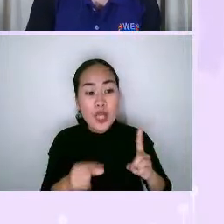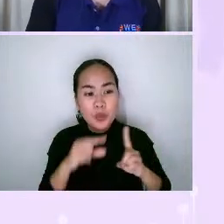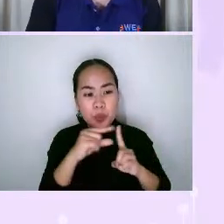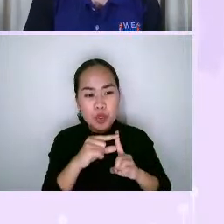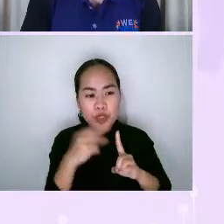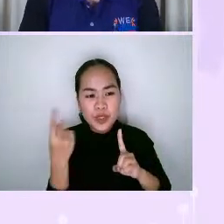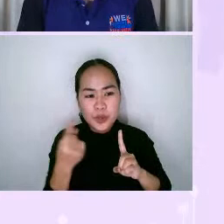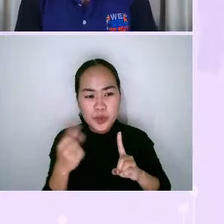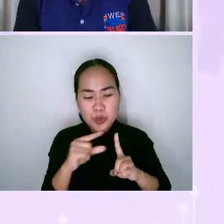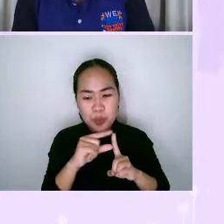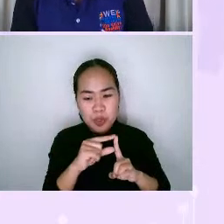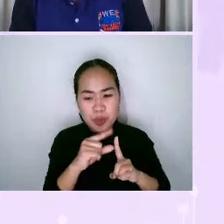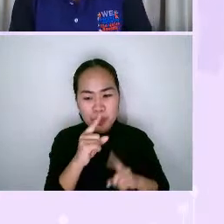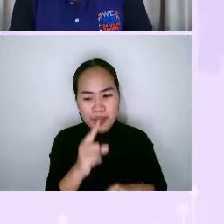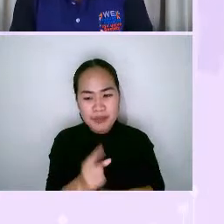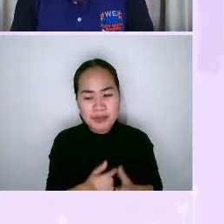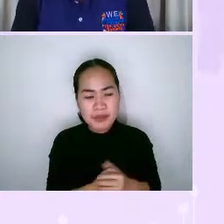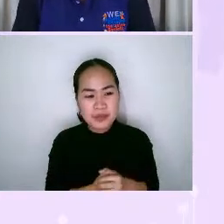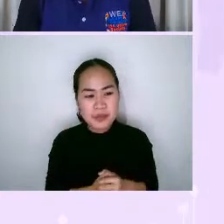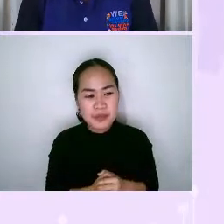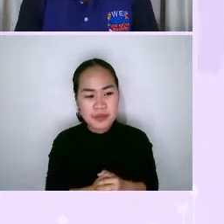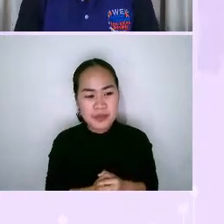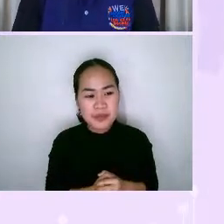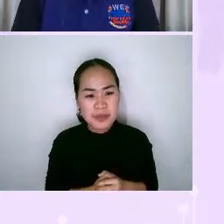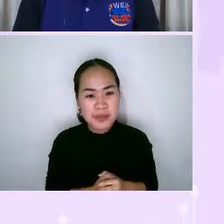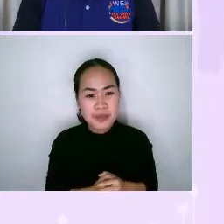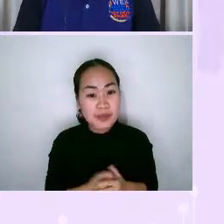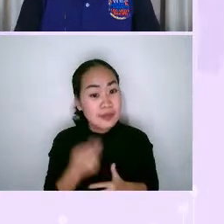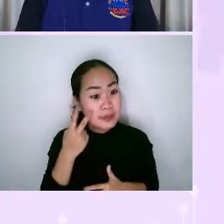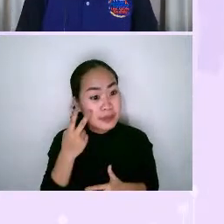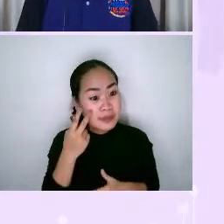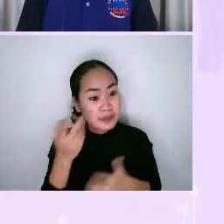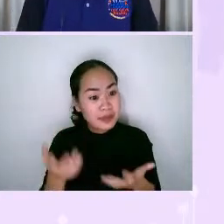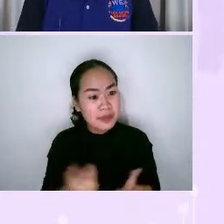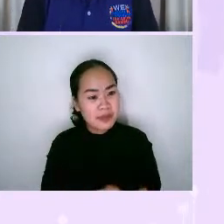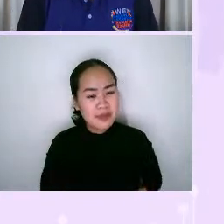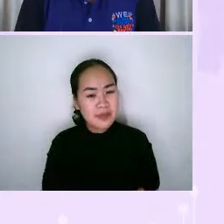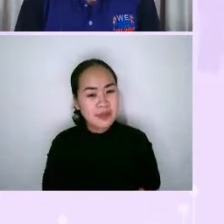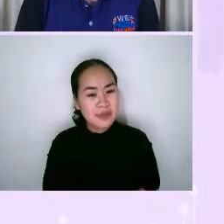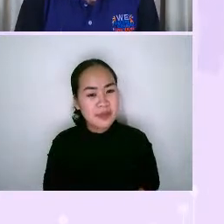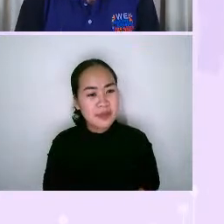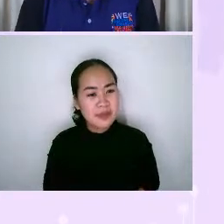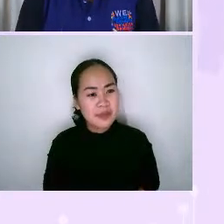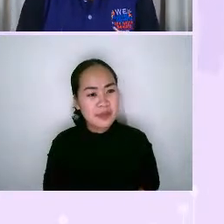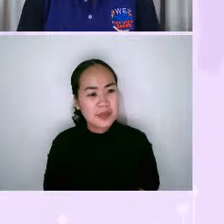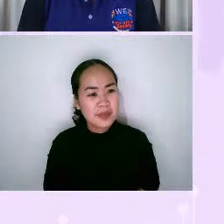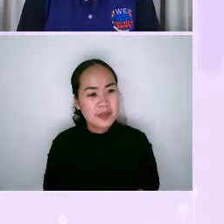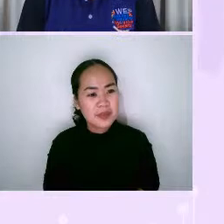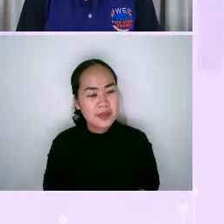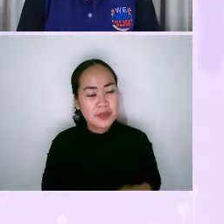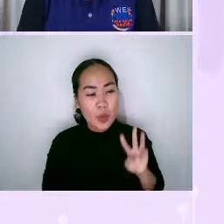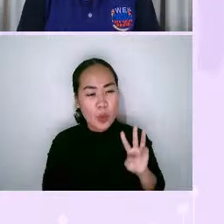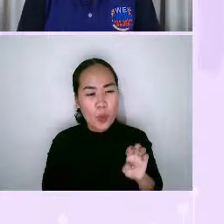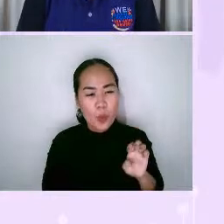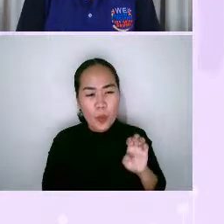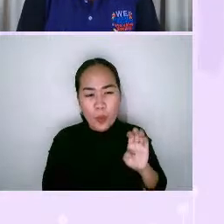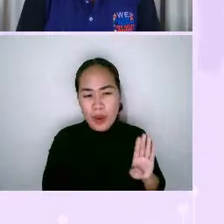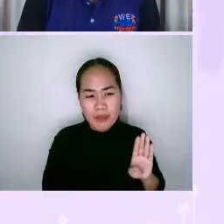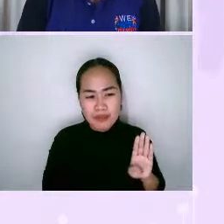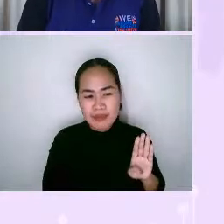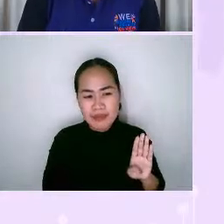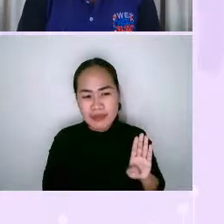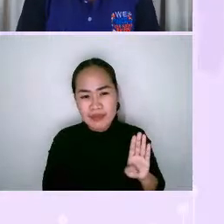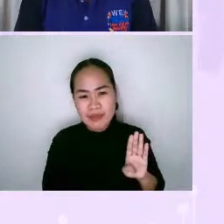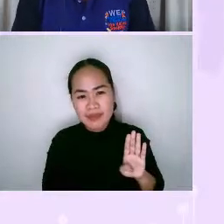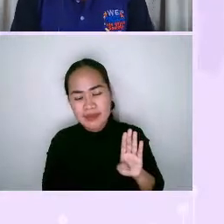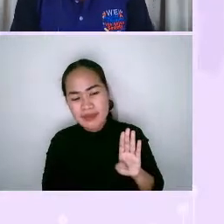po natin. Ayan. Ang nakikita po natin ay po, parang web po ba yan? Net